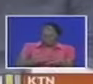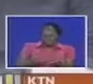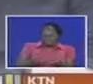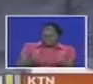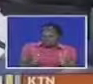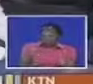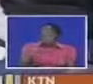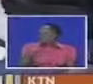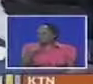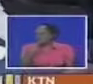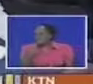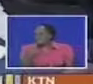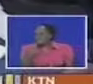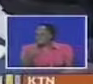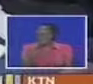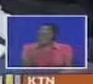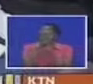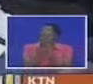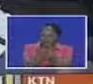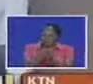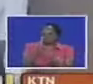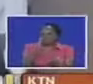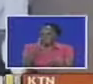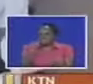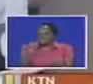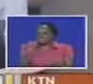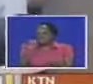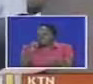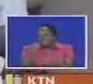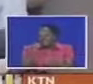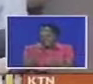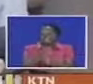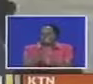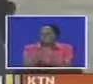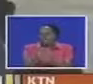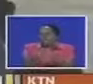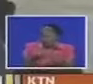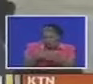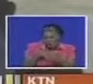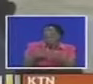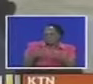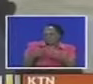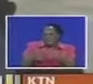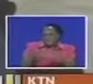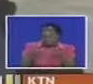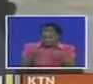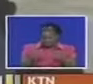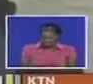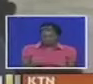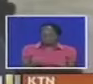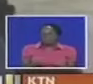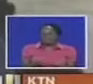Mwani alidokeza kuwa mswada wa michezo wa mwaka 2013 kwa karibu kuanza kutekelezwa. The Act creates Sports